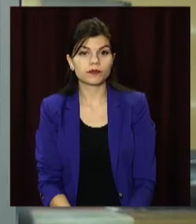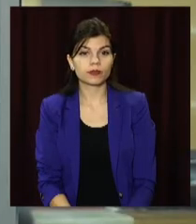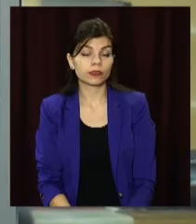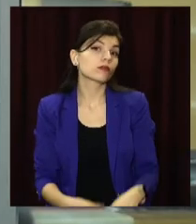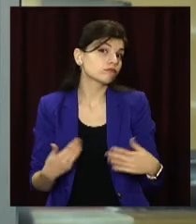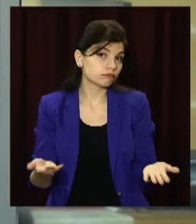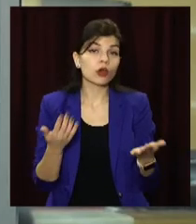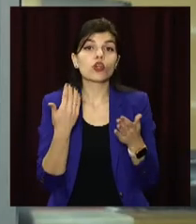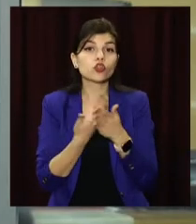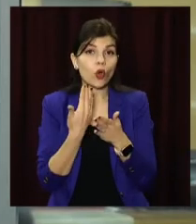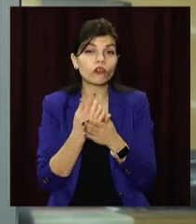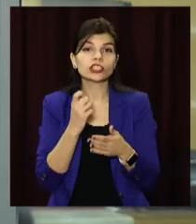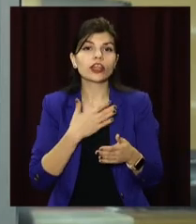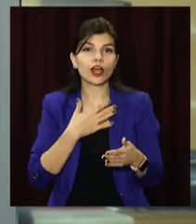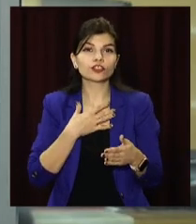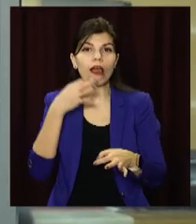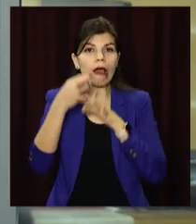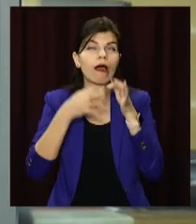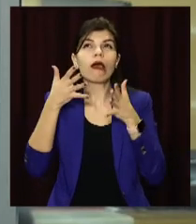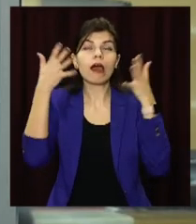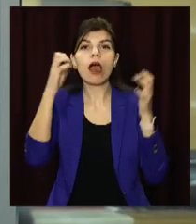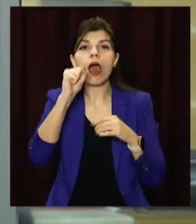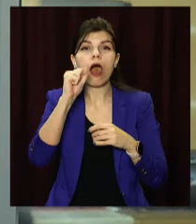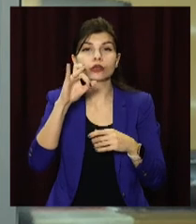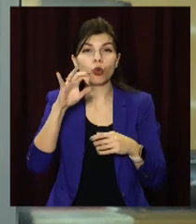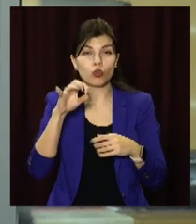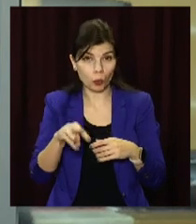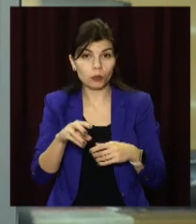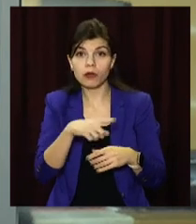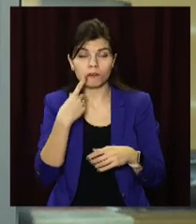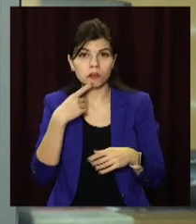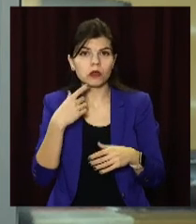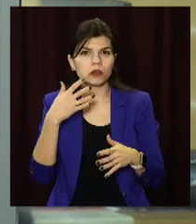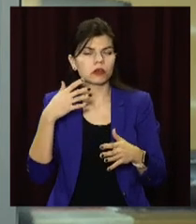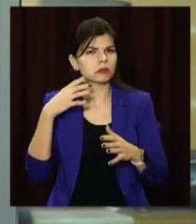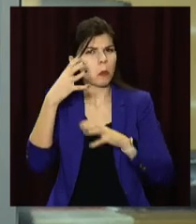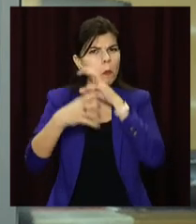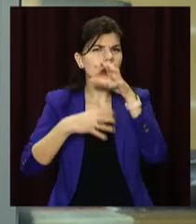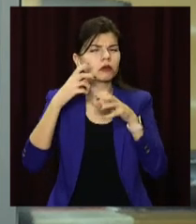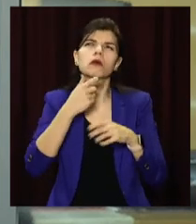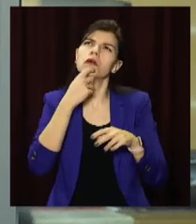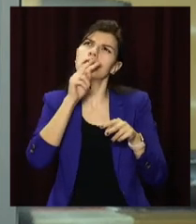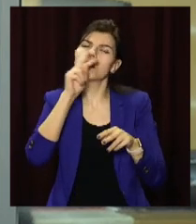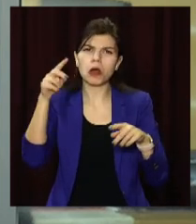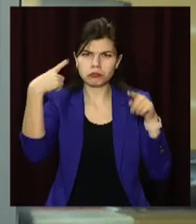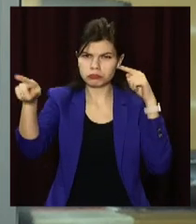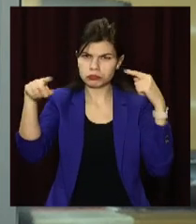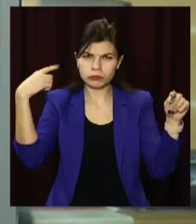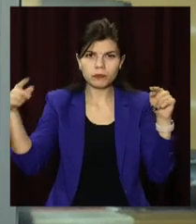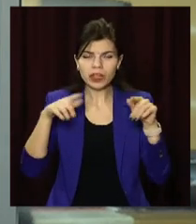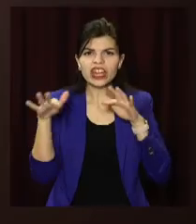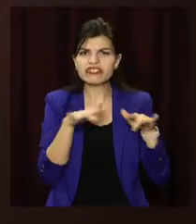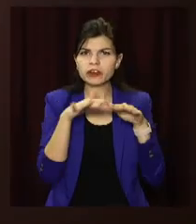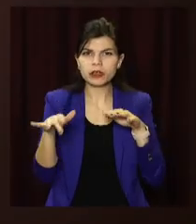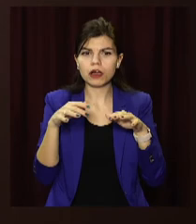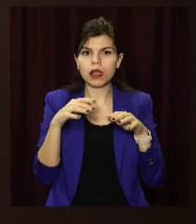Ну і про новини за межами нашої галактики. Астрономи виявили аномальну систему планет, що надзвичайно відрізняються одна від одної та рухаються в